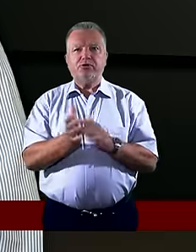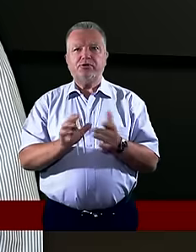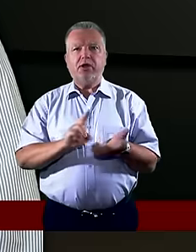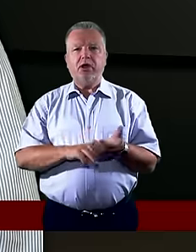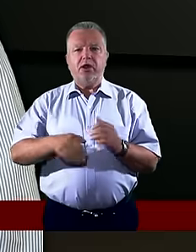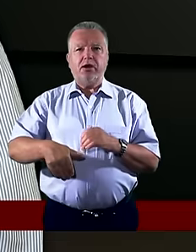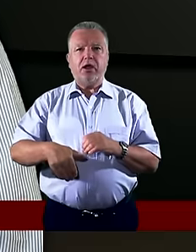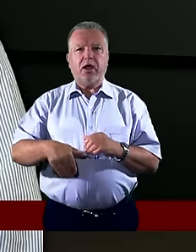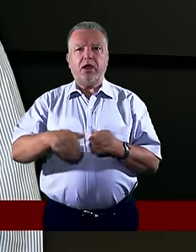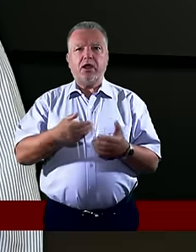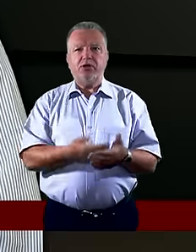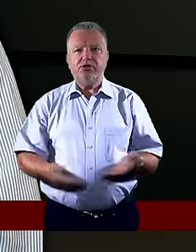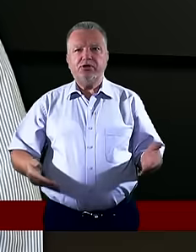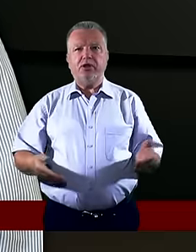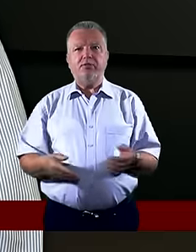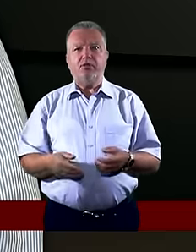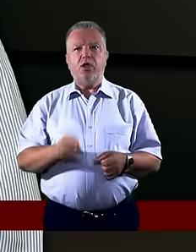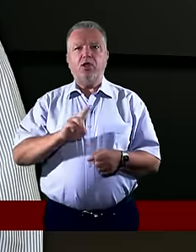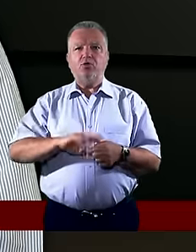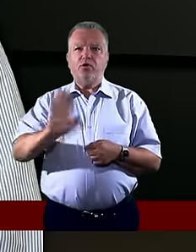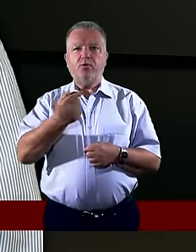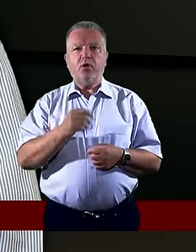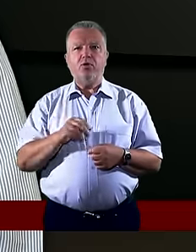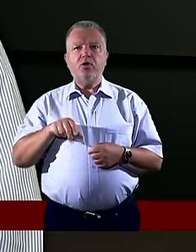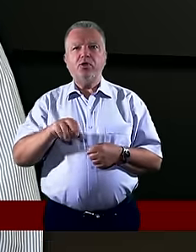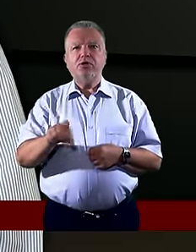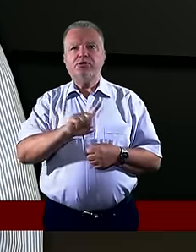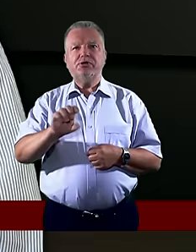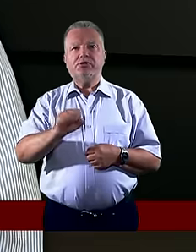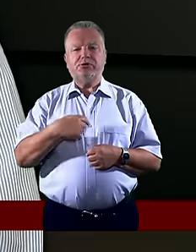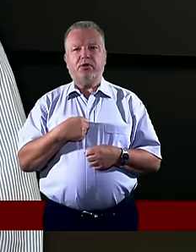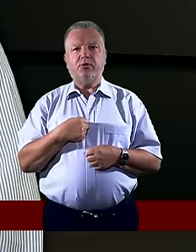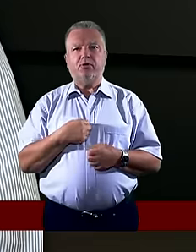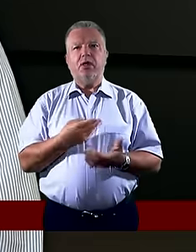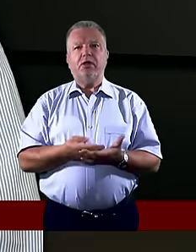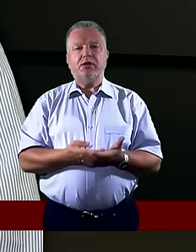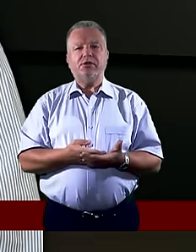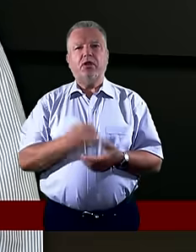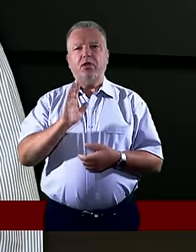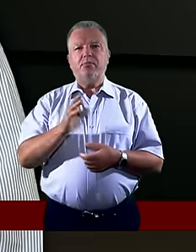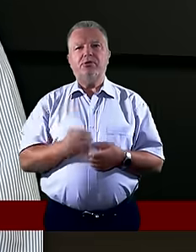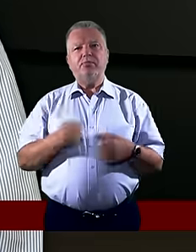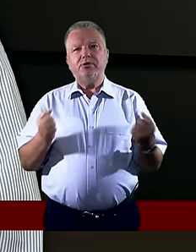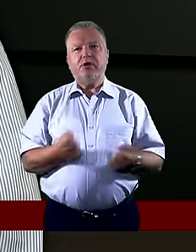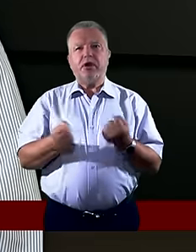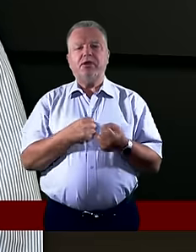się z ludźmi mówił: pójdźcie za mną. Ludzie to robili. Dlaczego? Będziemy starali się znaleźć taką